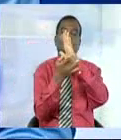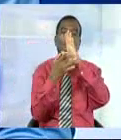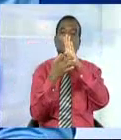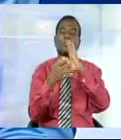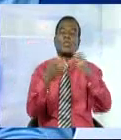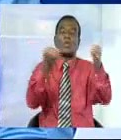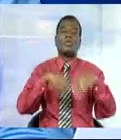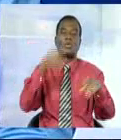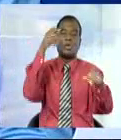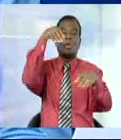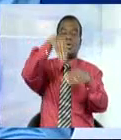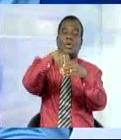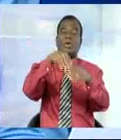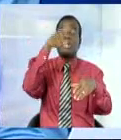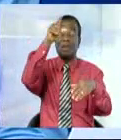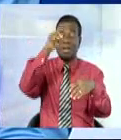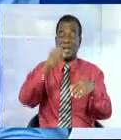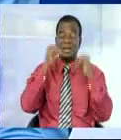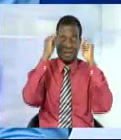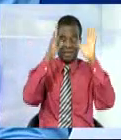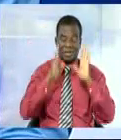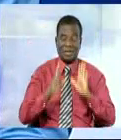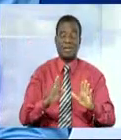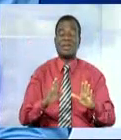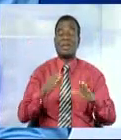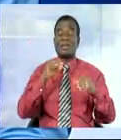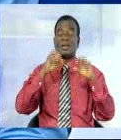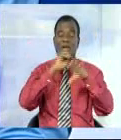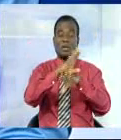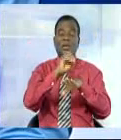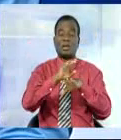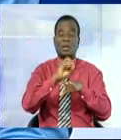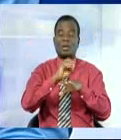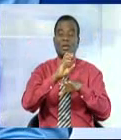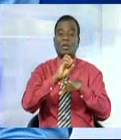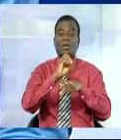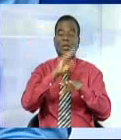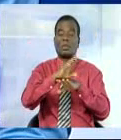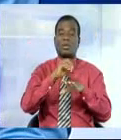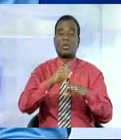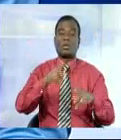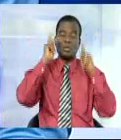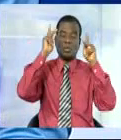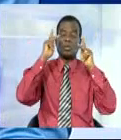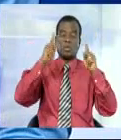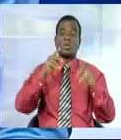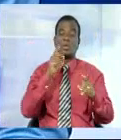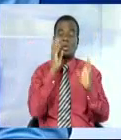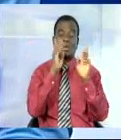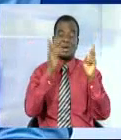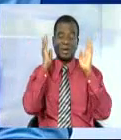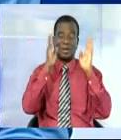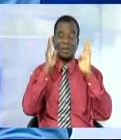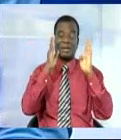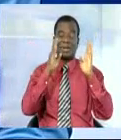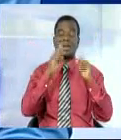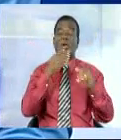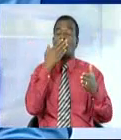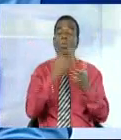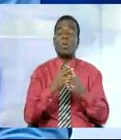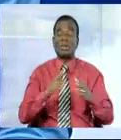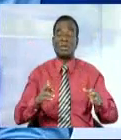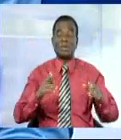veut impliquer les inspecteurs de l'enseignement primaire et les conseillers pédagogiques au maintien d'une bonne hygiène dans les écoles.